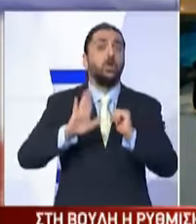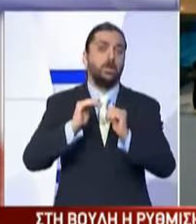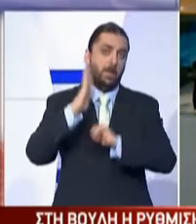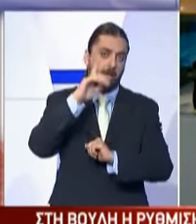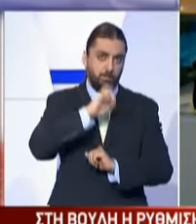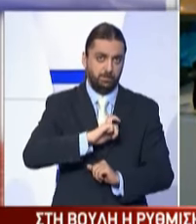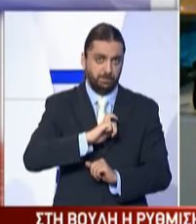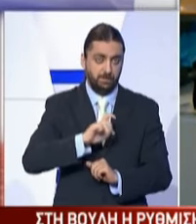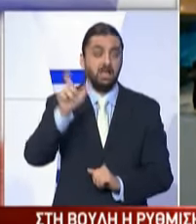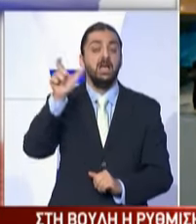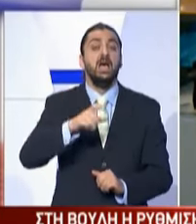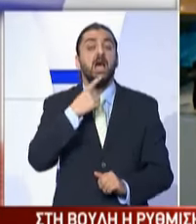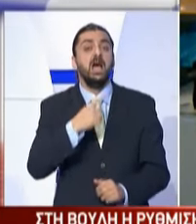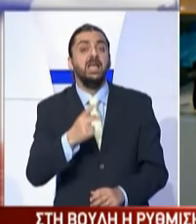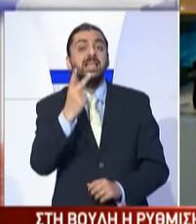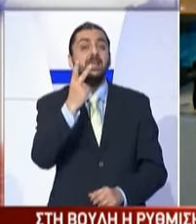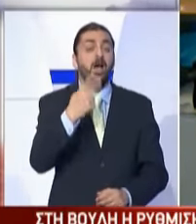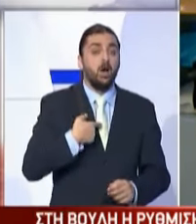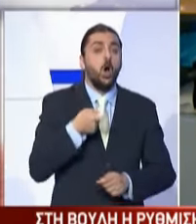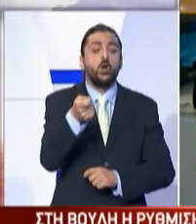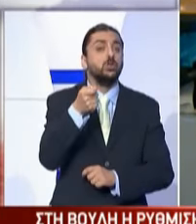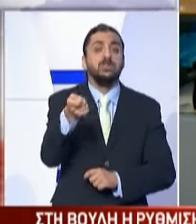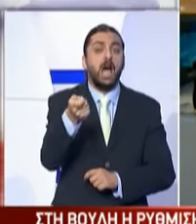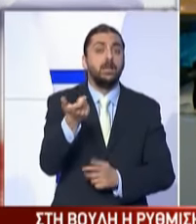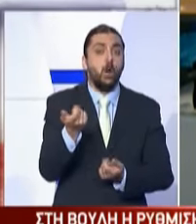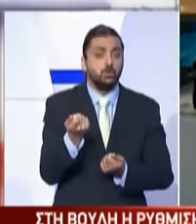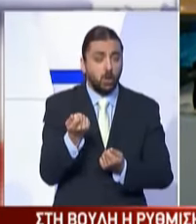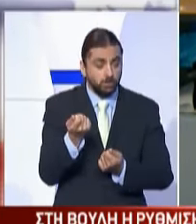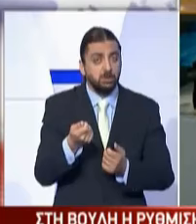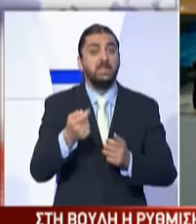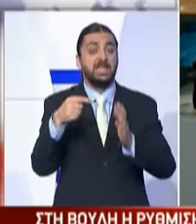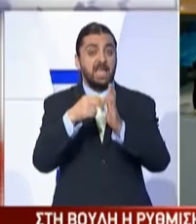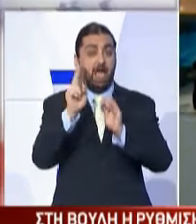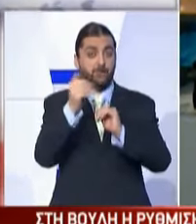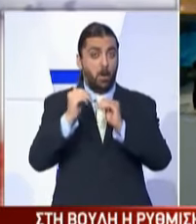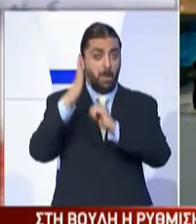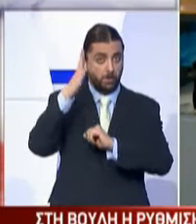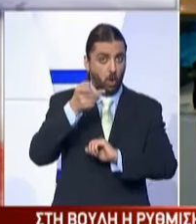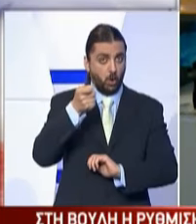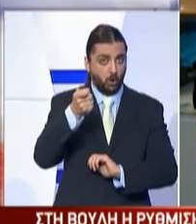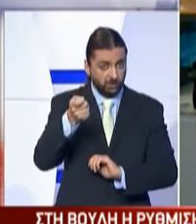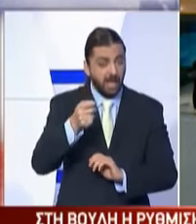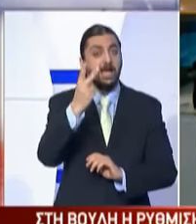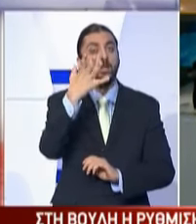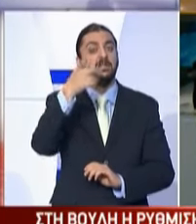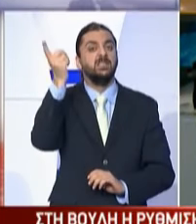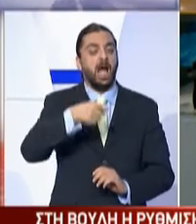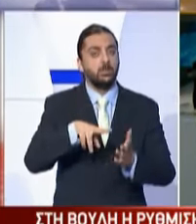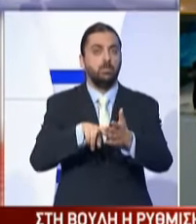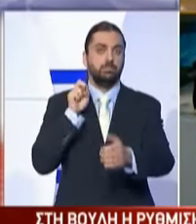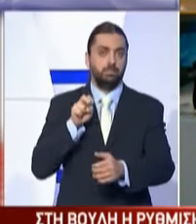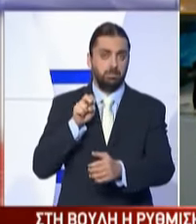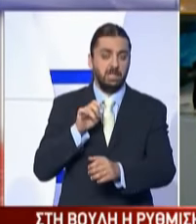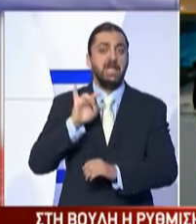κατάσχεση γίνεται στο 25% του ποσού που οφείλεται και είναι πάνω από 1.000 ευρώ Και αυτό θα γίνεται μέσω των τραπεζών ή μέσω των